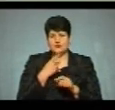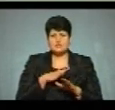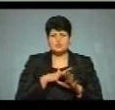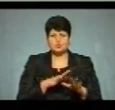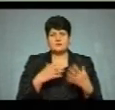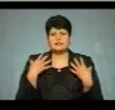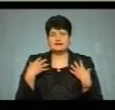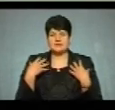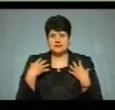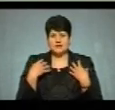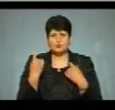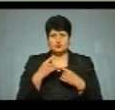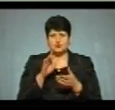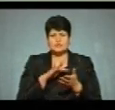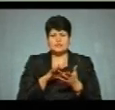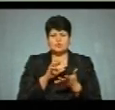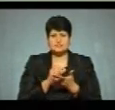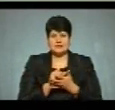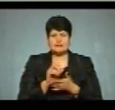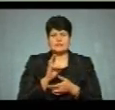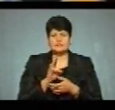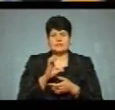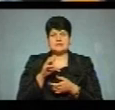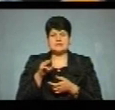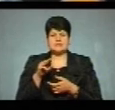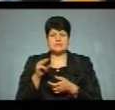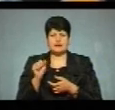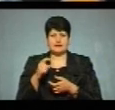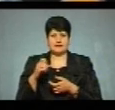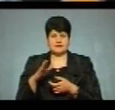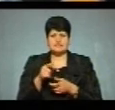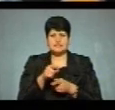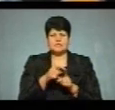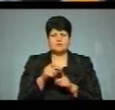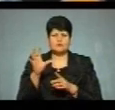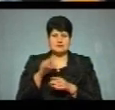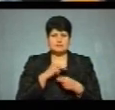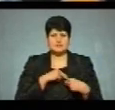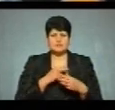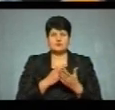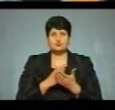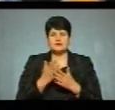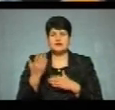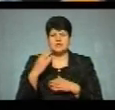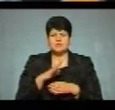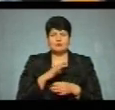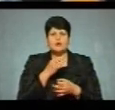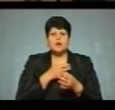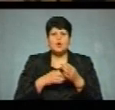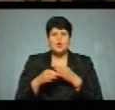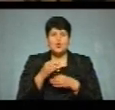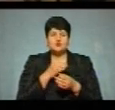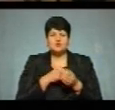сприяння працевлаштуванню обласного центру зайнятості Наталя Стахів. За її словами, усіх працівників служби, які були раніше консультантами